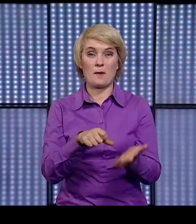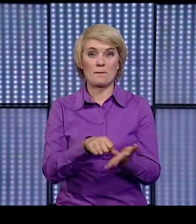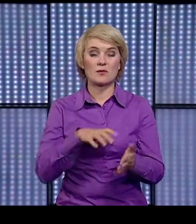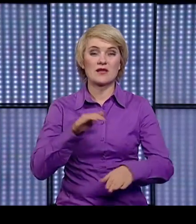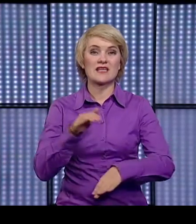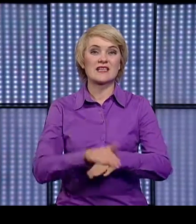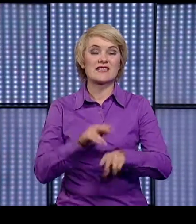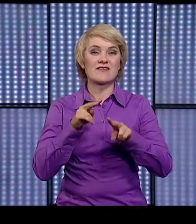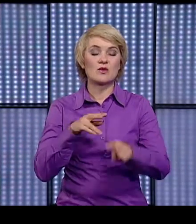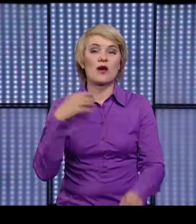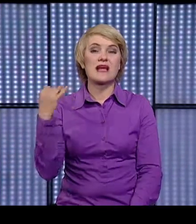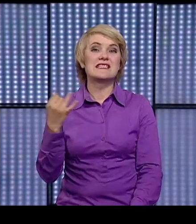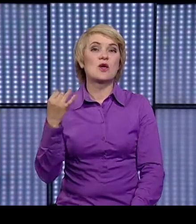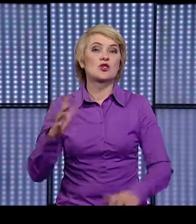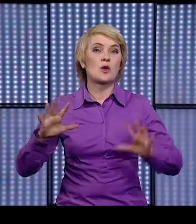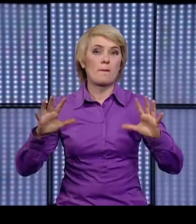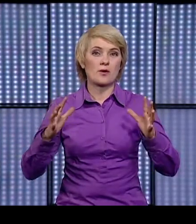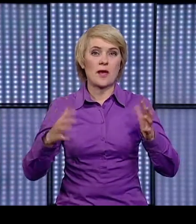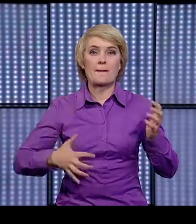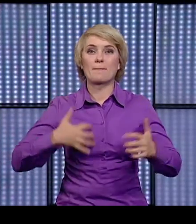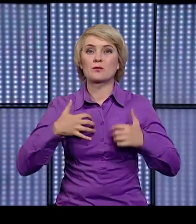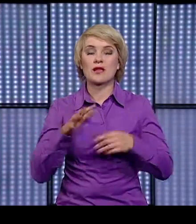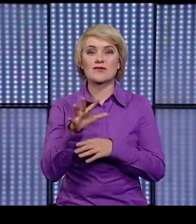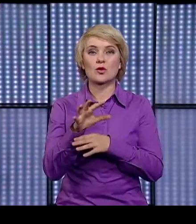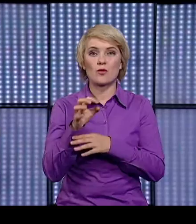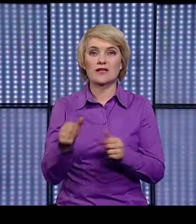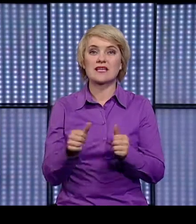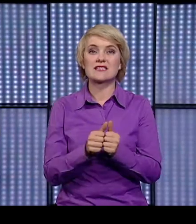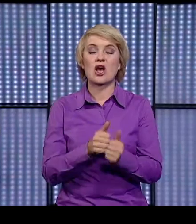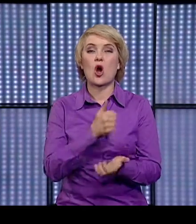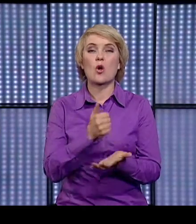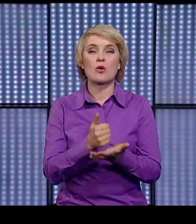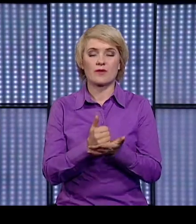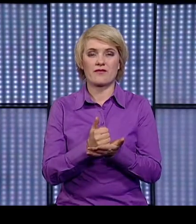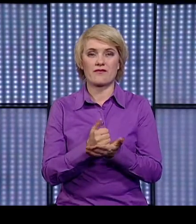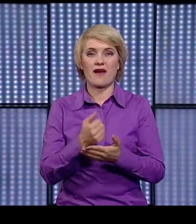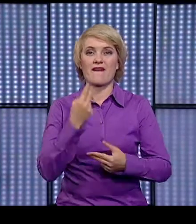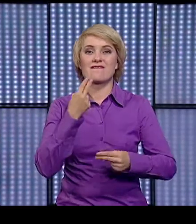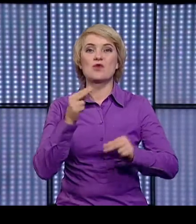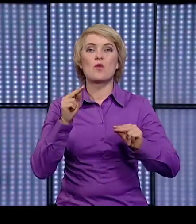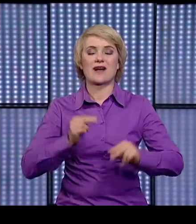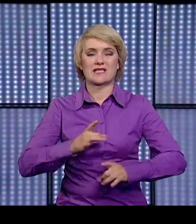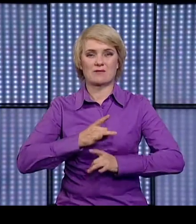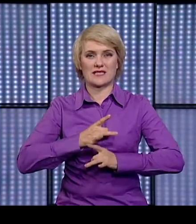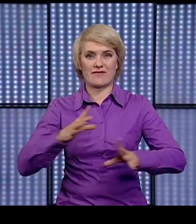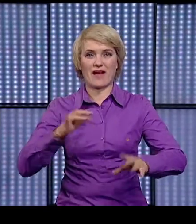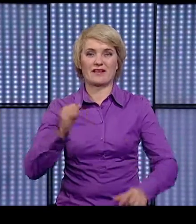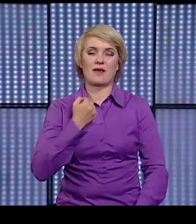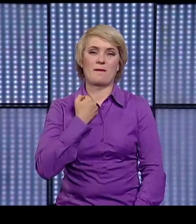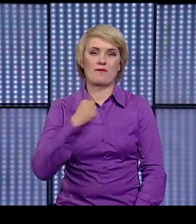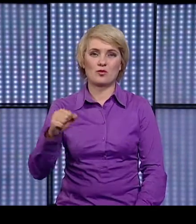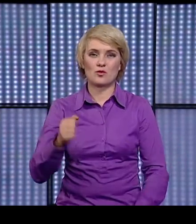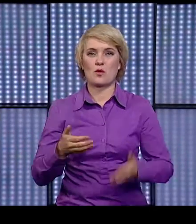події і, звісно, поспішали сфотографуватися з головним винуватцем свята спорту та тріумфу параканоя. Увагу наш Ємельянов